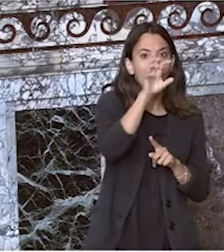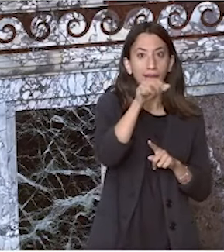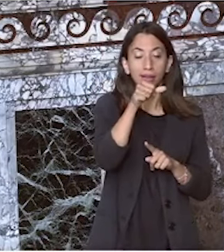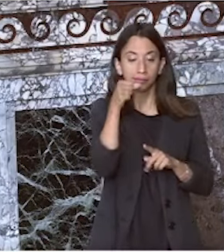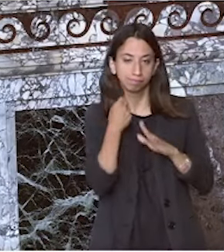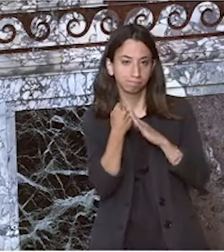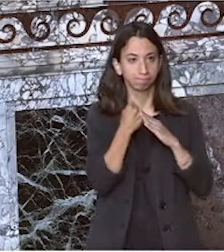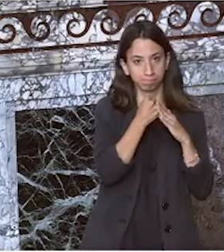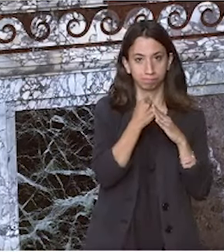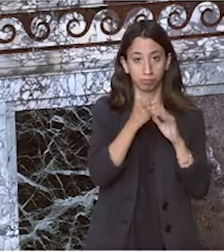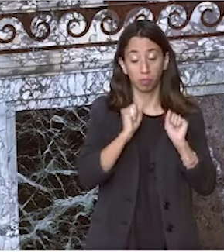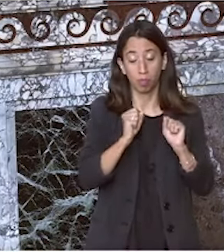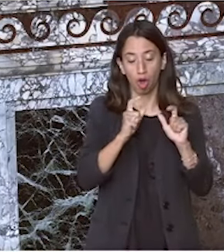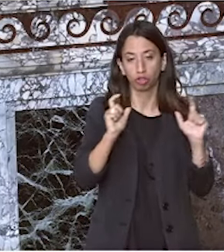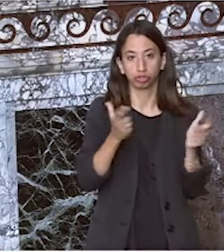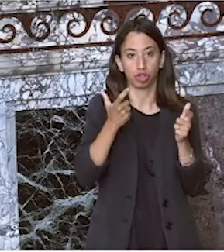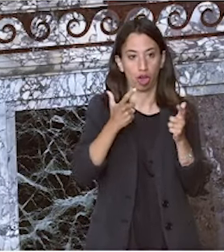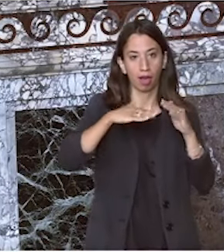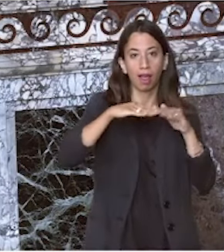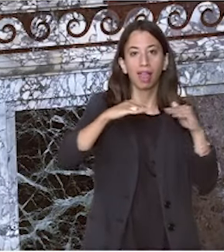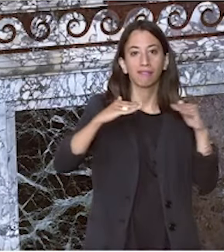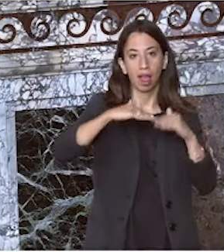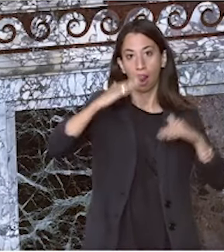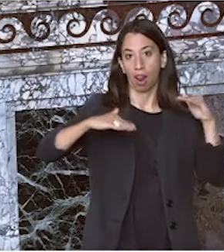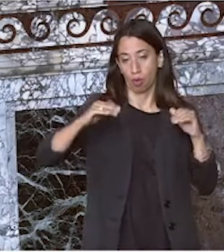paesi gli effetti di shock asimmetrici.